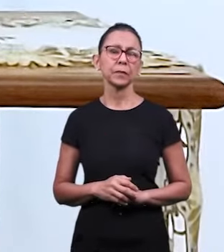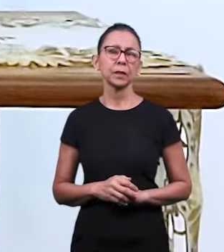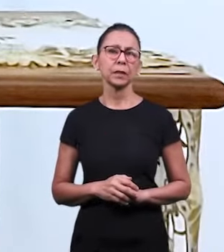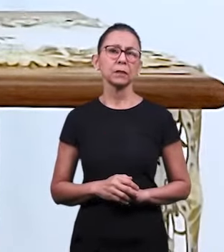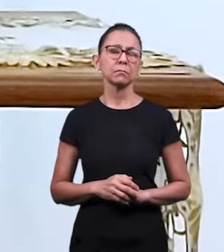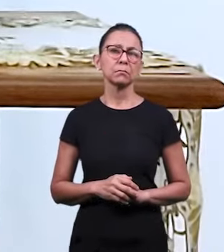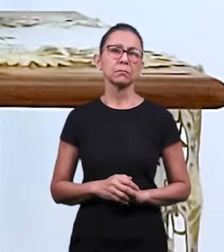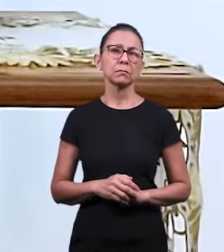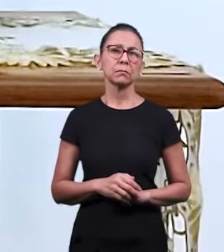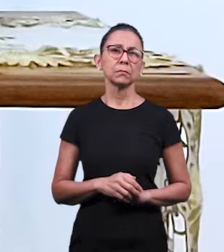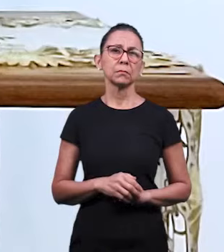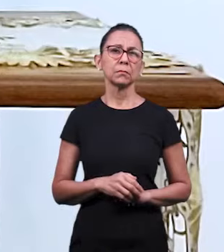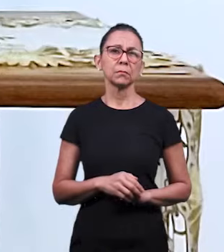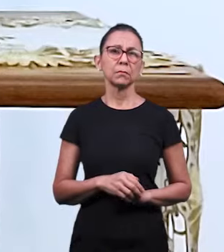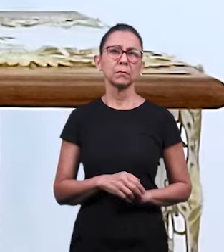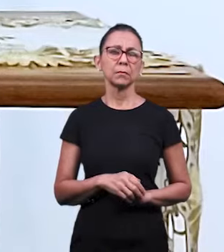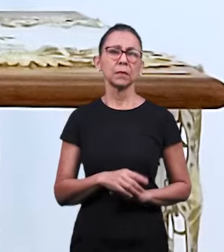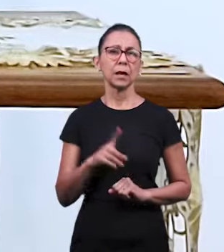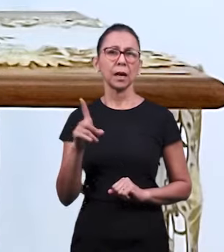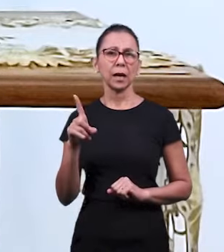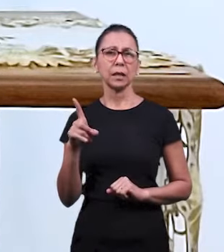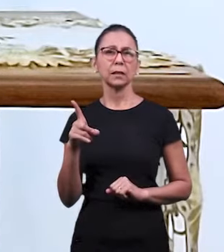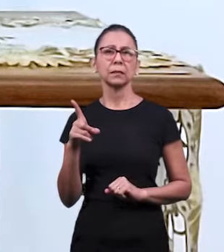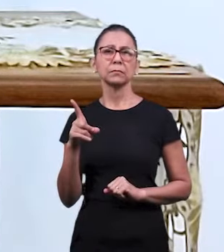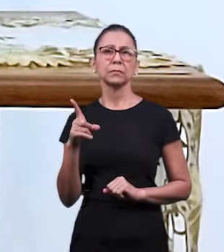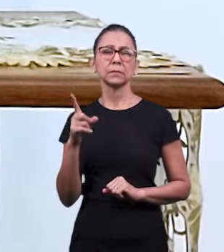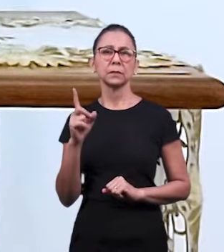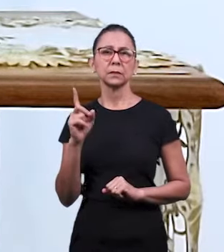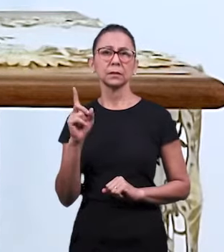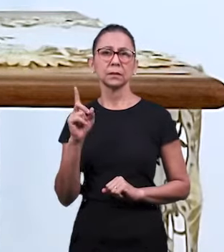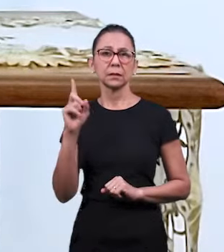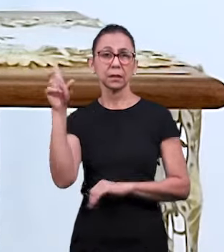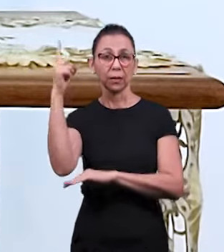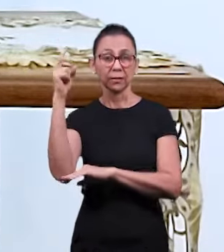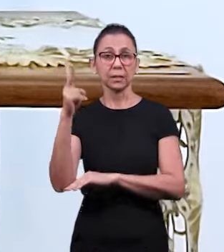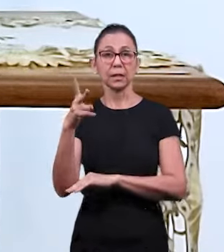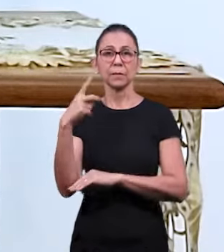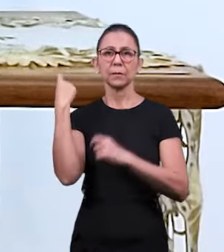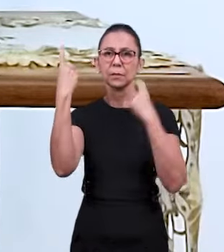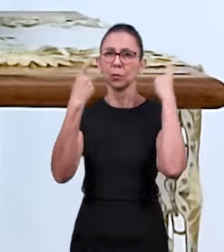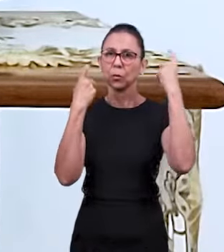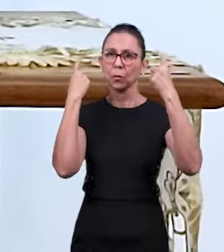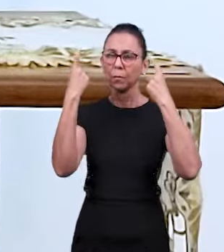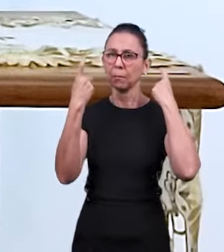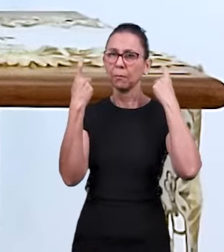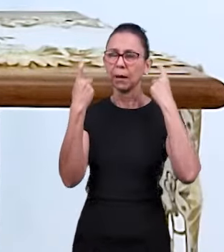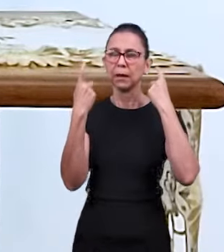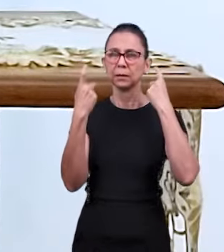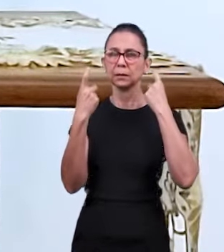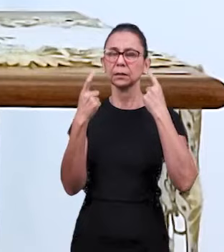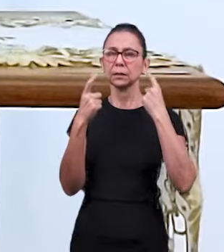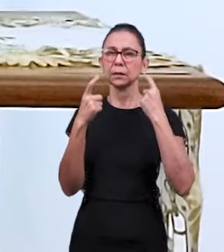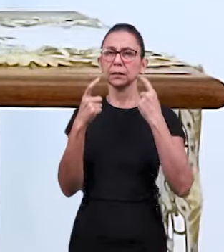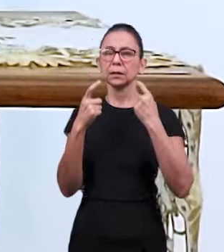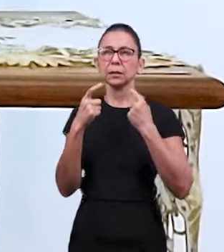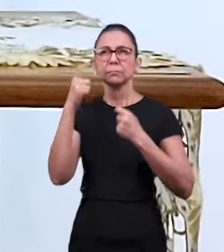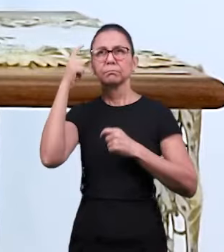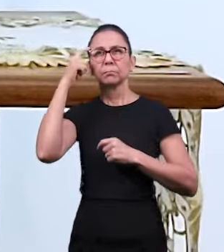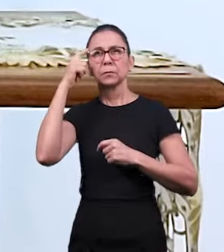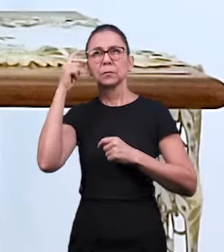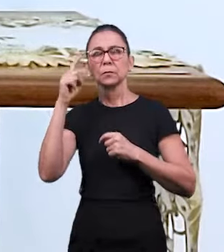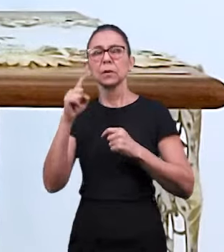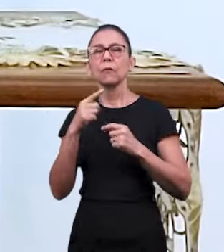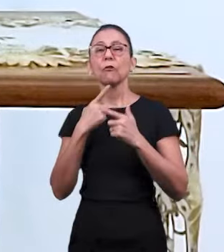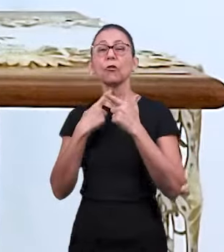Божья. У него были свои ошибки, он оступался, но научился слышать и